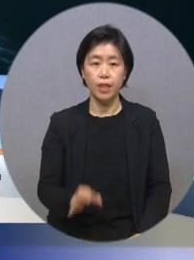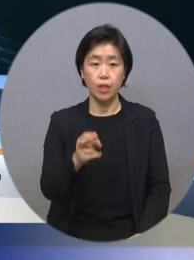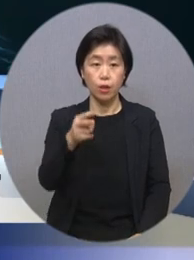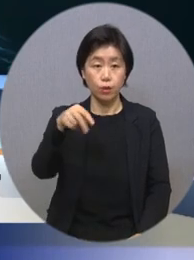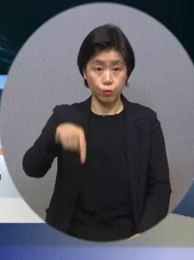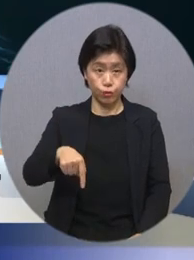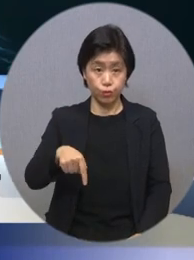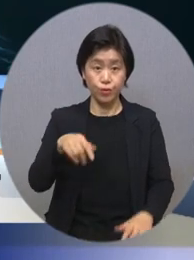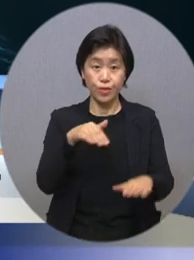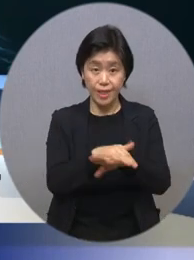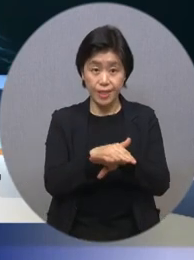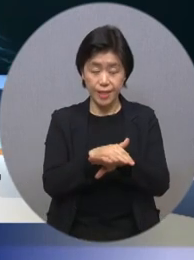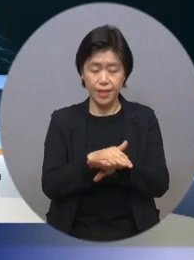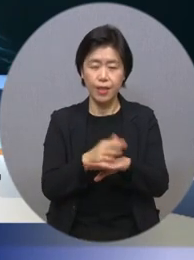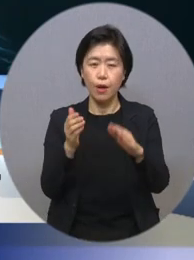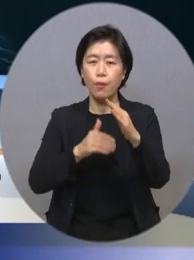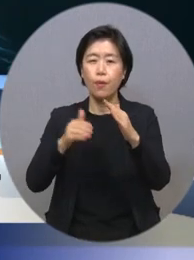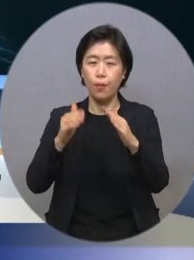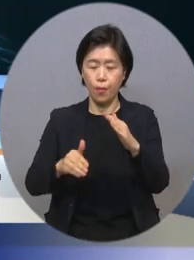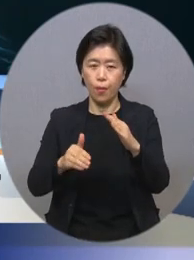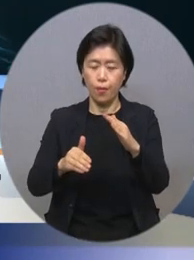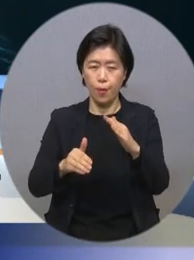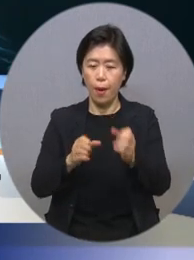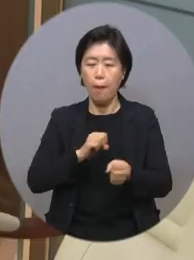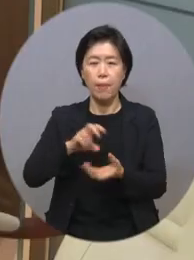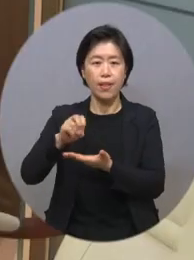여수형 공공배달앱이 새 단장했습니다.